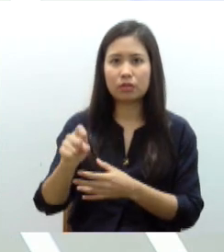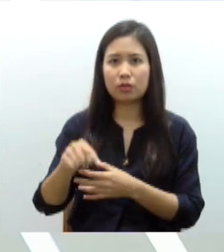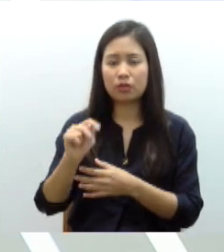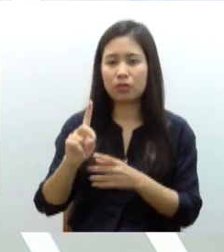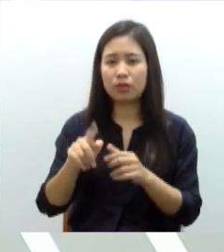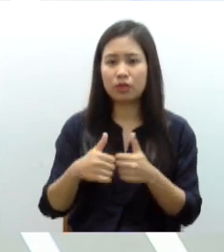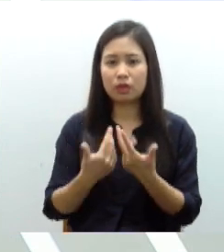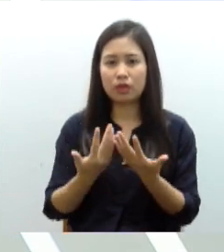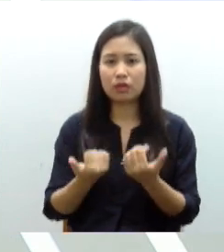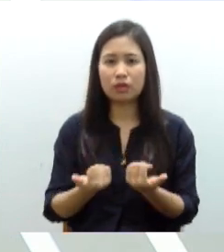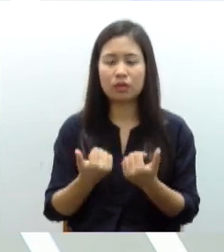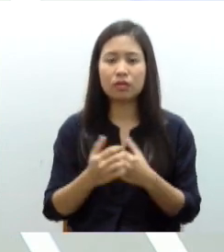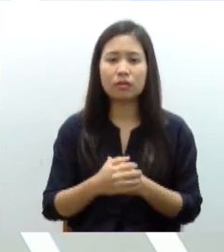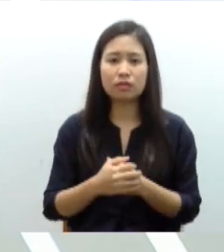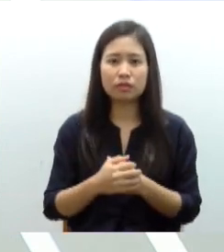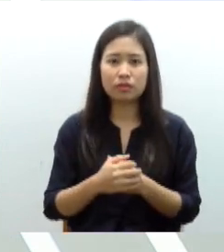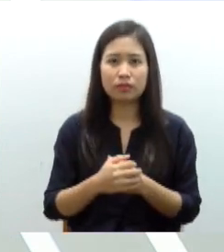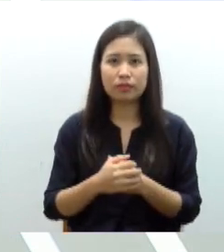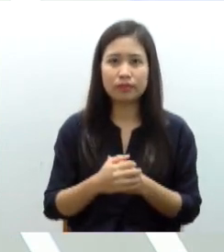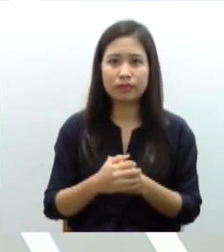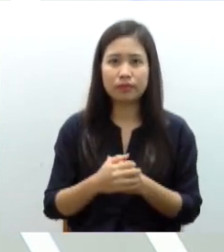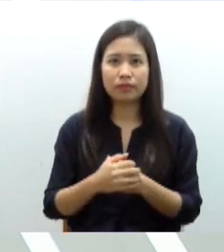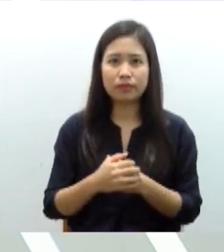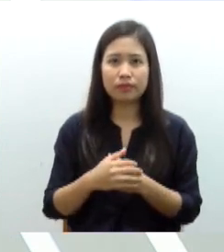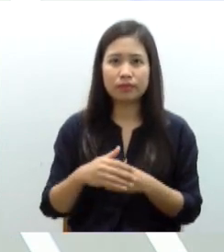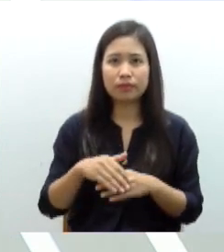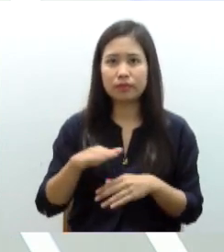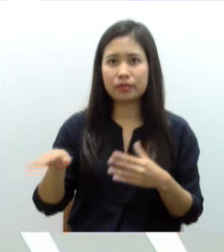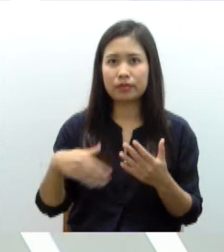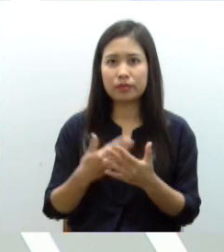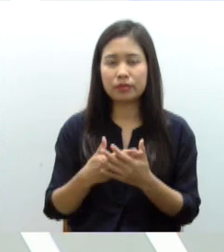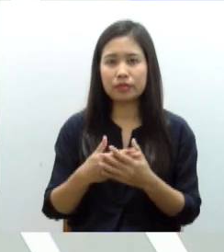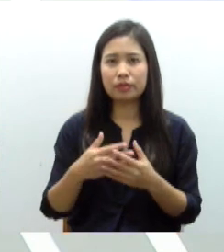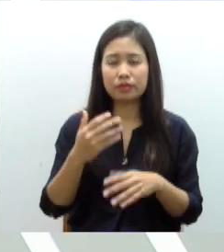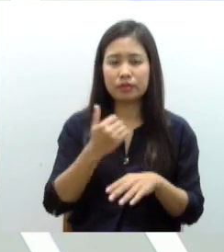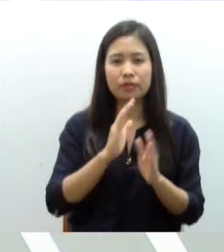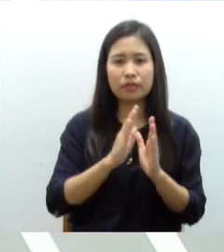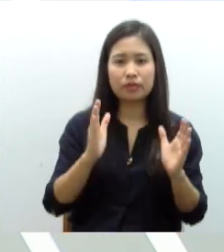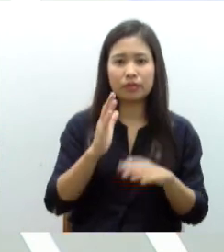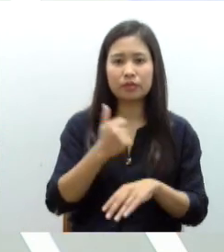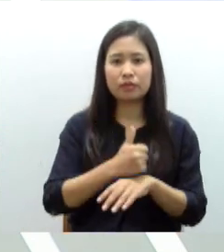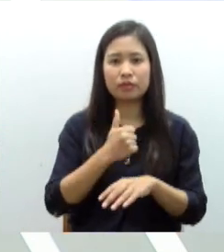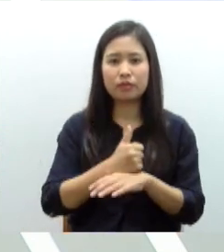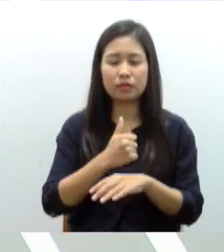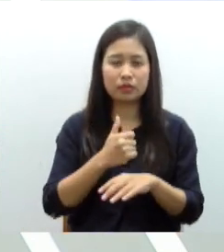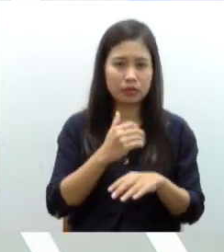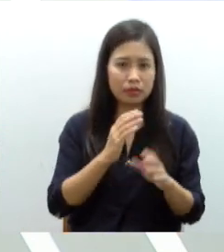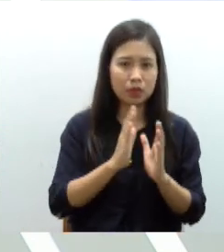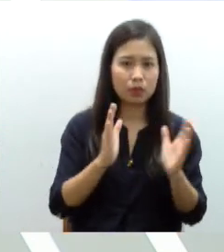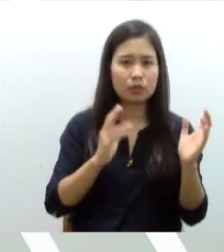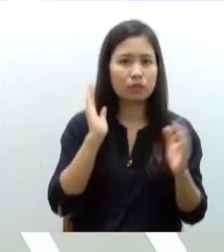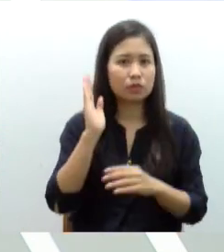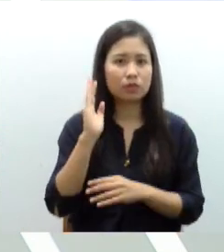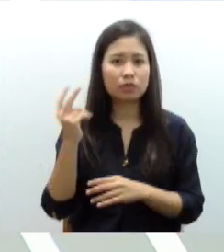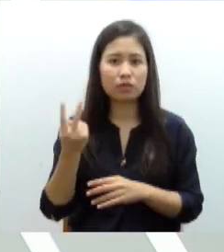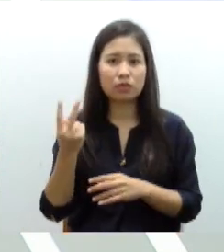ในวันนี้นะครับก็ขอบคุณท่านรองเลขาธิการปปช.ท่านอุทิศบัวศรีครับแล้วก็ท่านผอ.สมชัยธีรวรรณนะครับผอ.สำนัก ITA ของสำนักงานปปช.มาณ